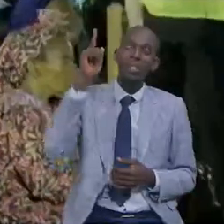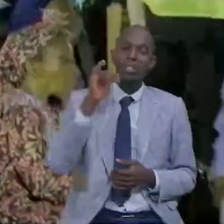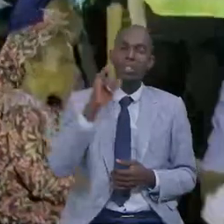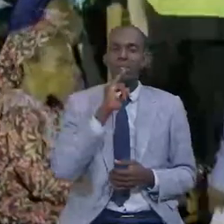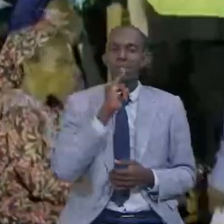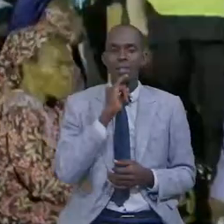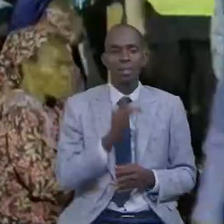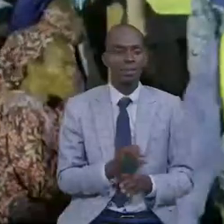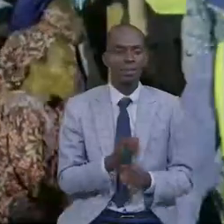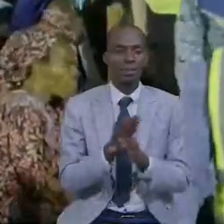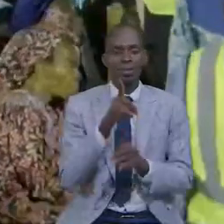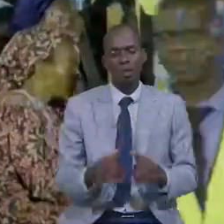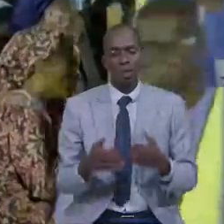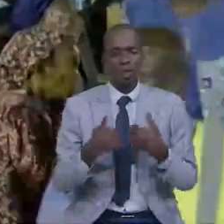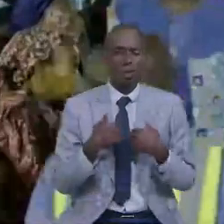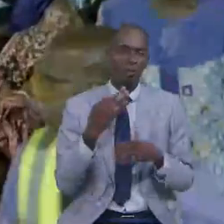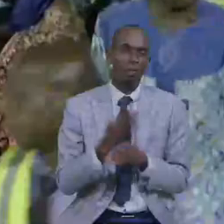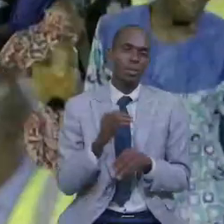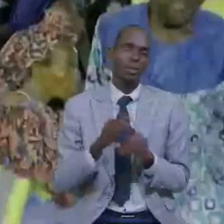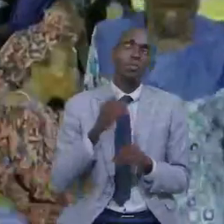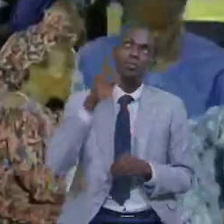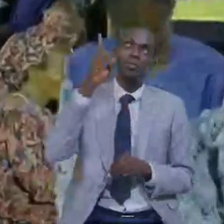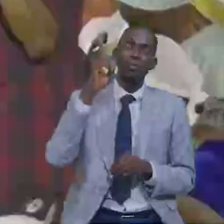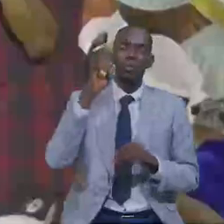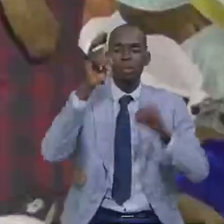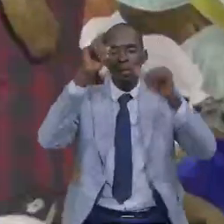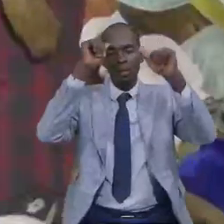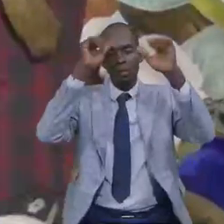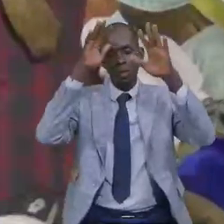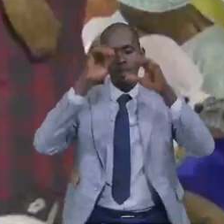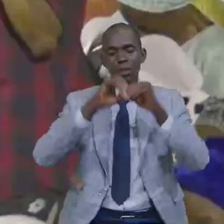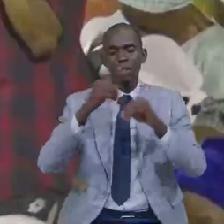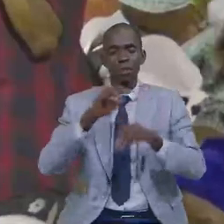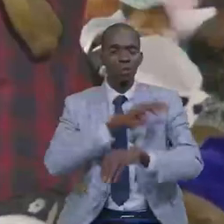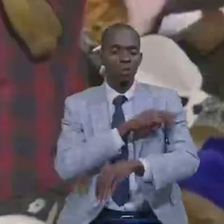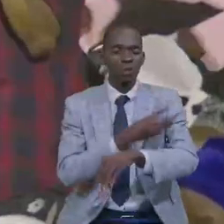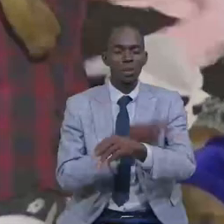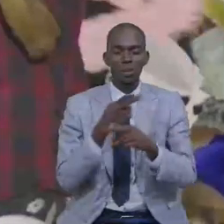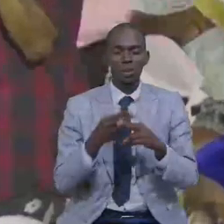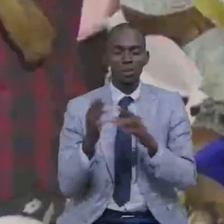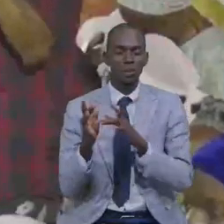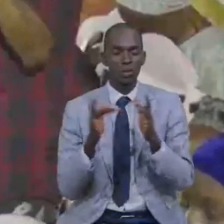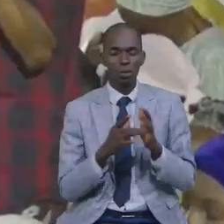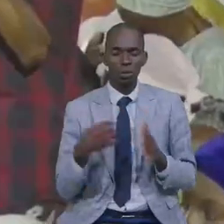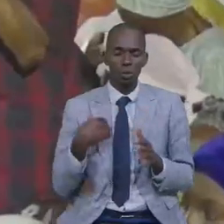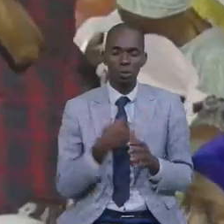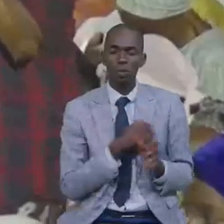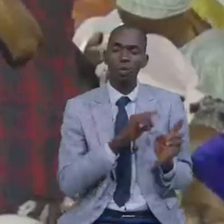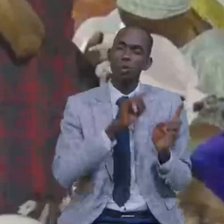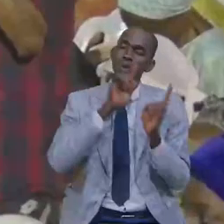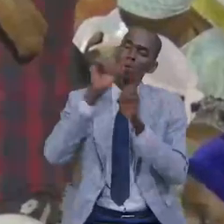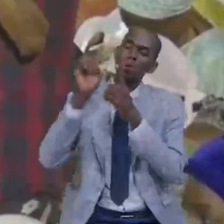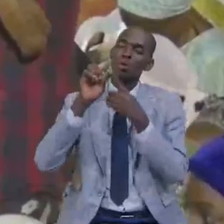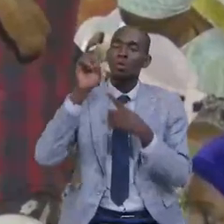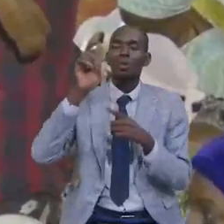parce qu'il est fidèle tu peux avoir foi en lui paie au nom puissant de Jésus nous venons à toi